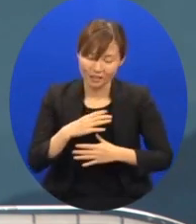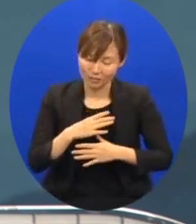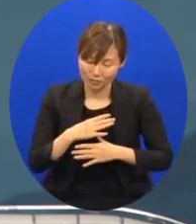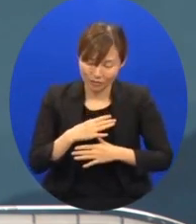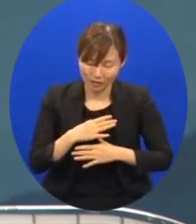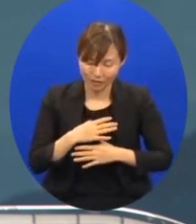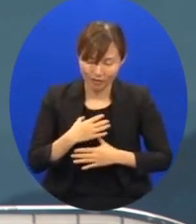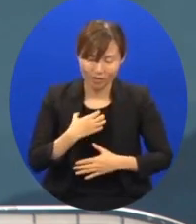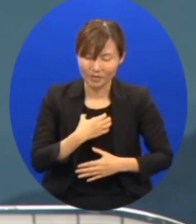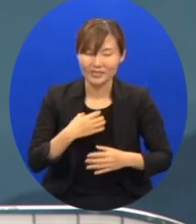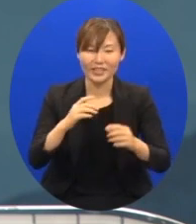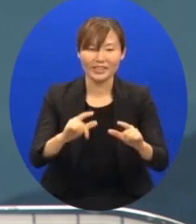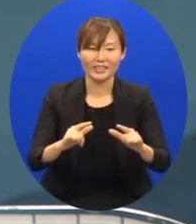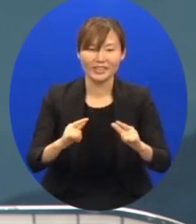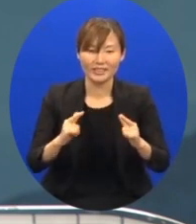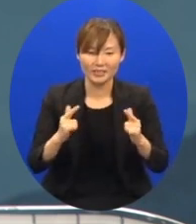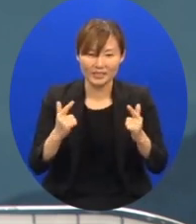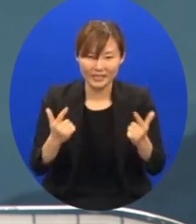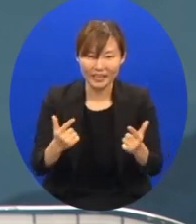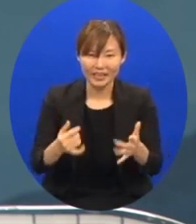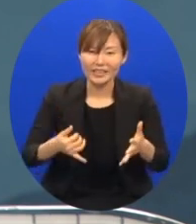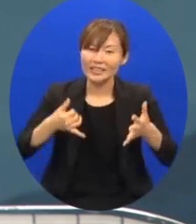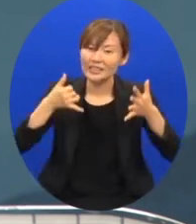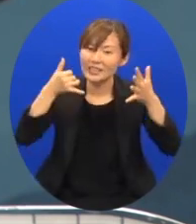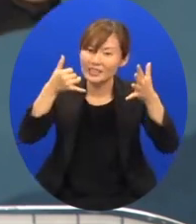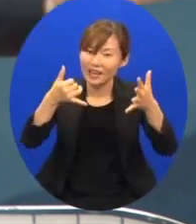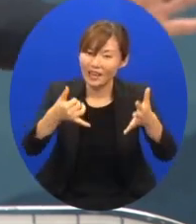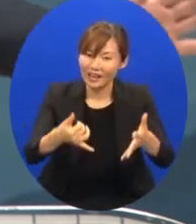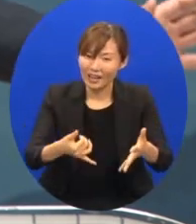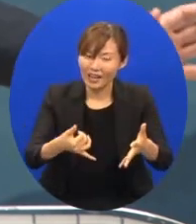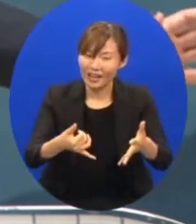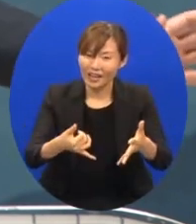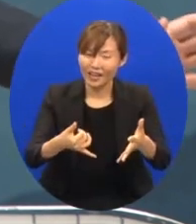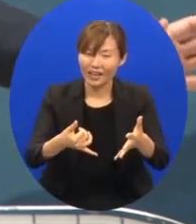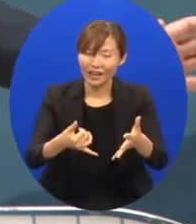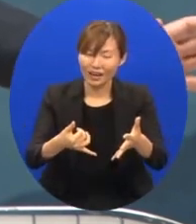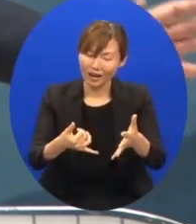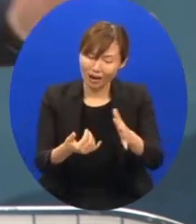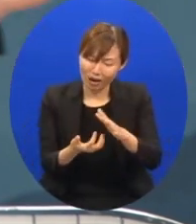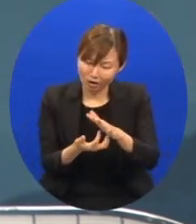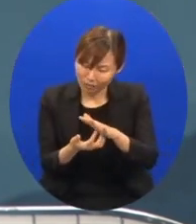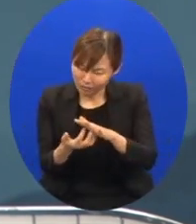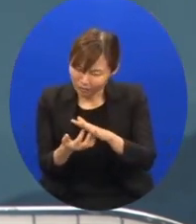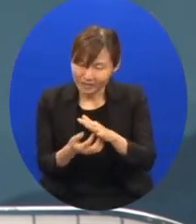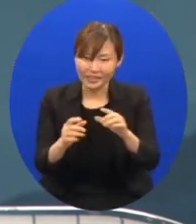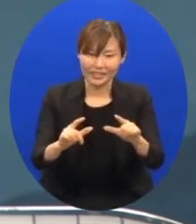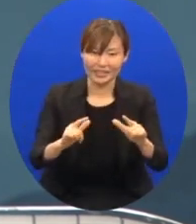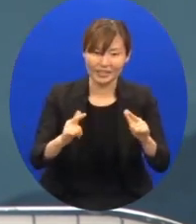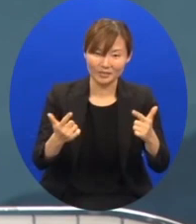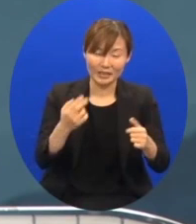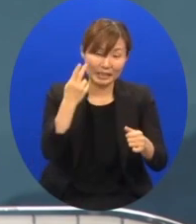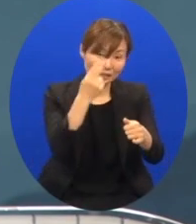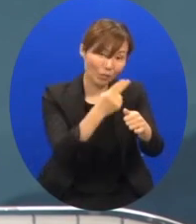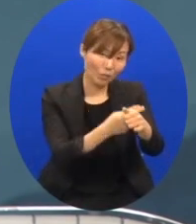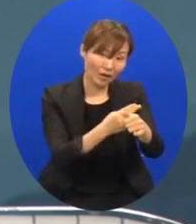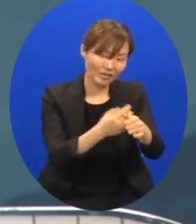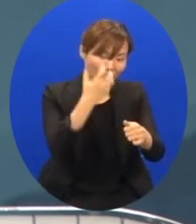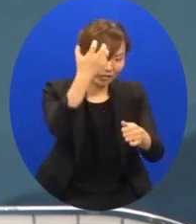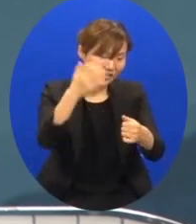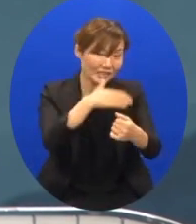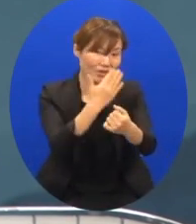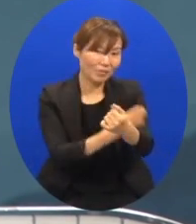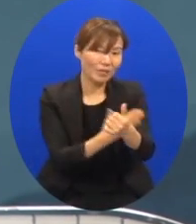않겠습니까 인간적인 세상적인 것들 따지고 그것 가지고 계산 하지 않겠어 사도 바울이 오직 성령의 능력만 의